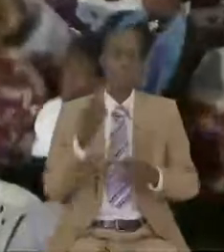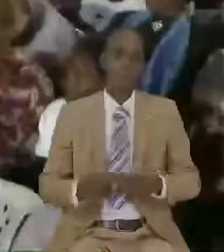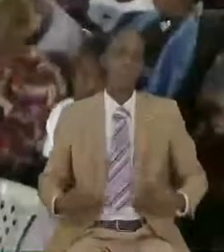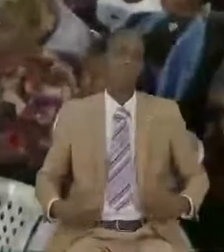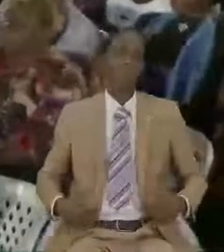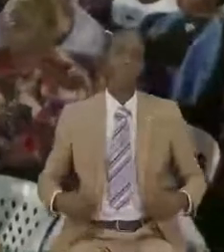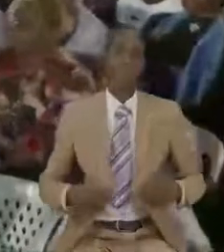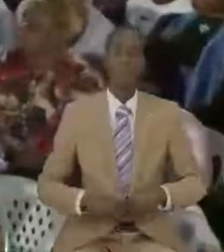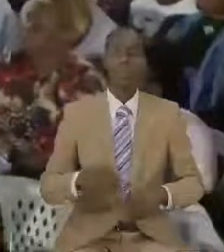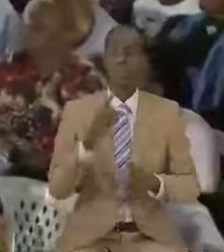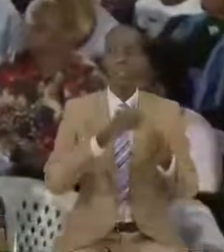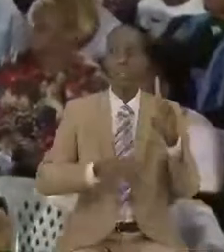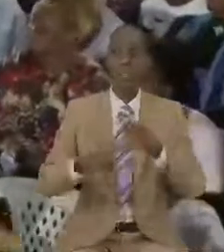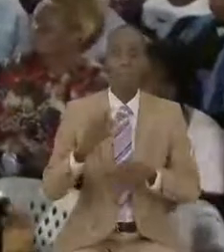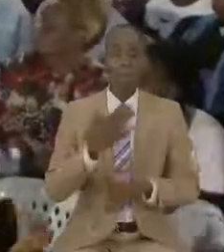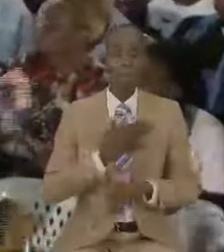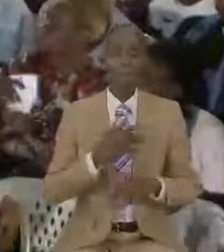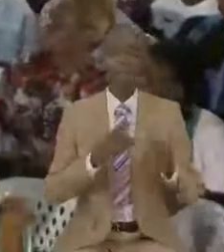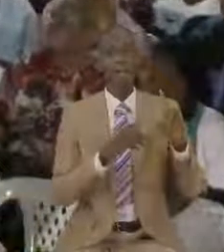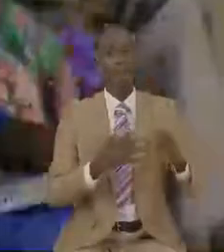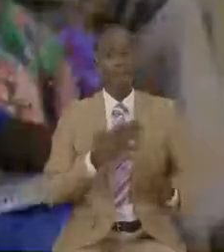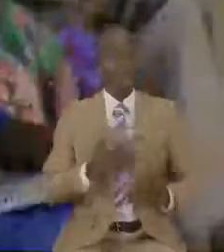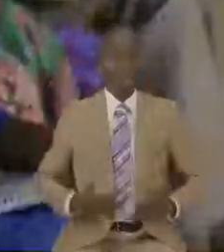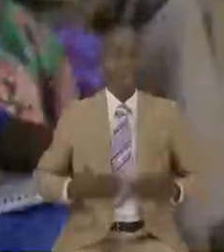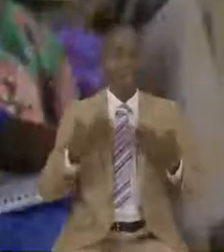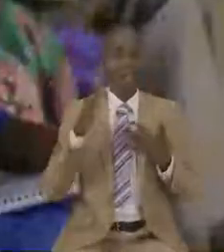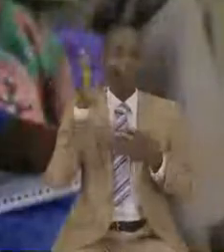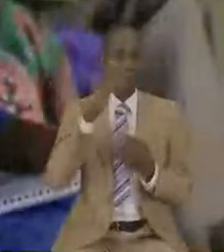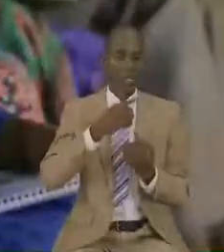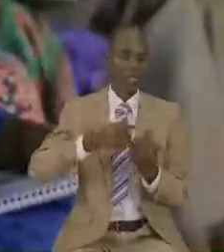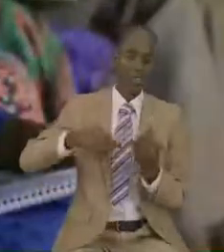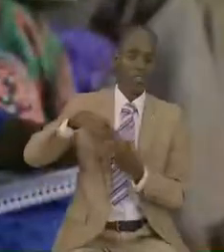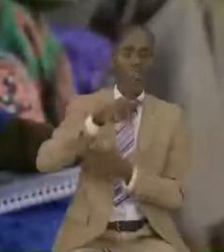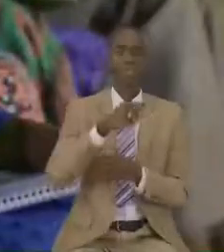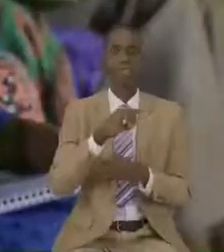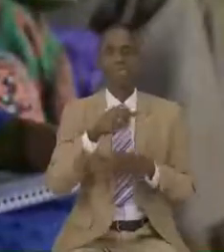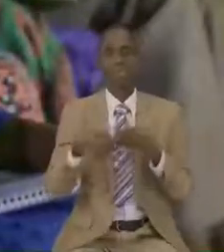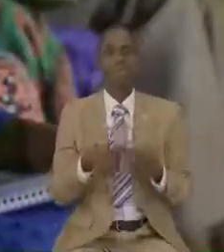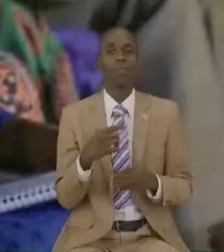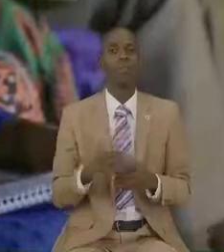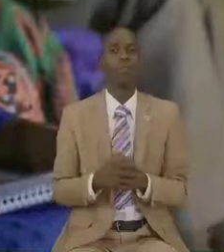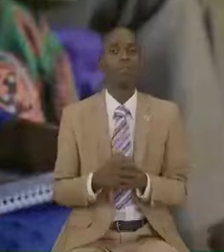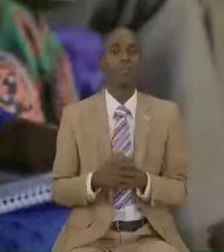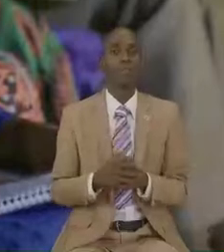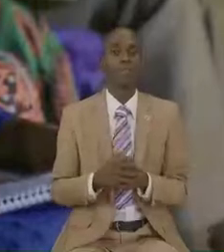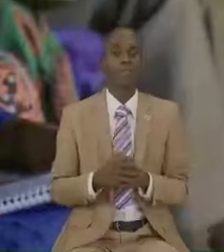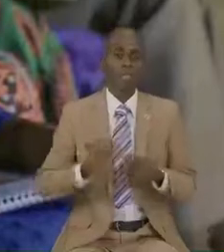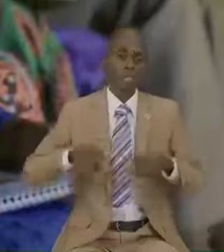être transformée. Dis, ma vie sera transformée.